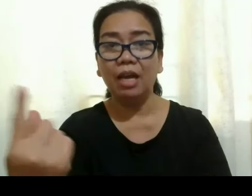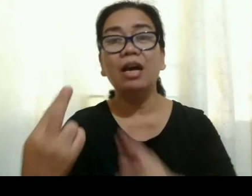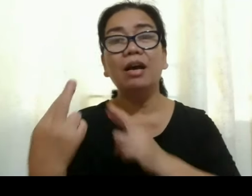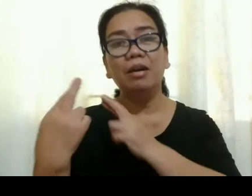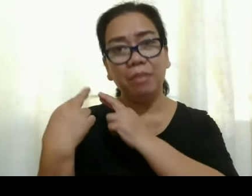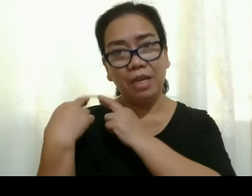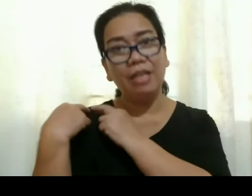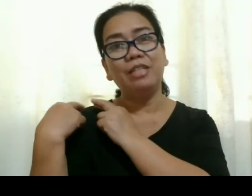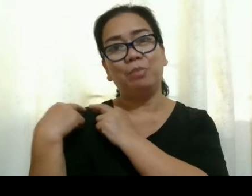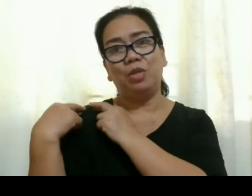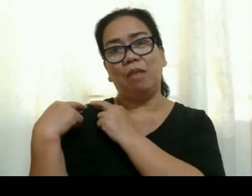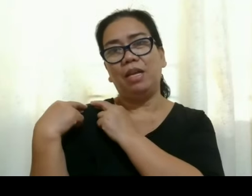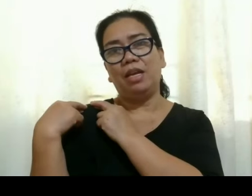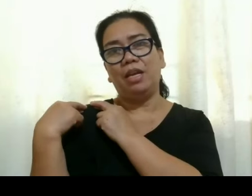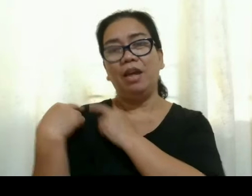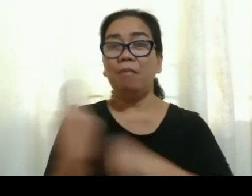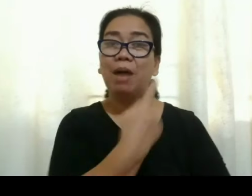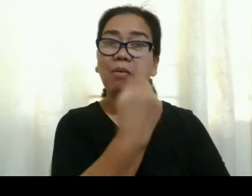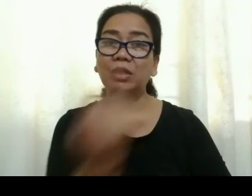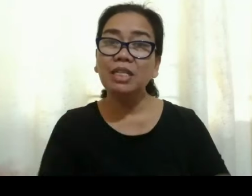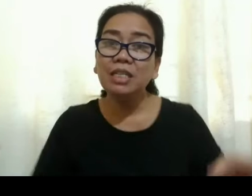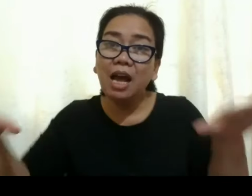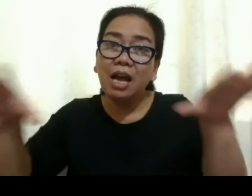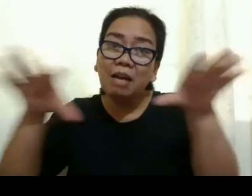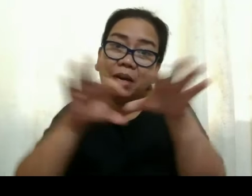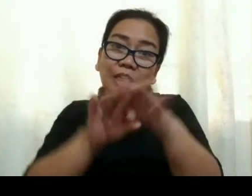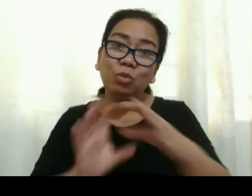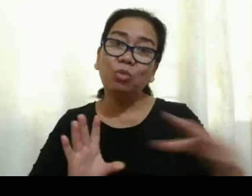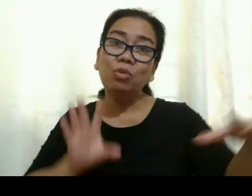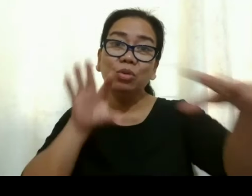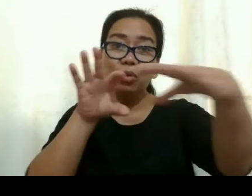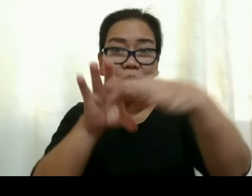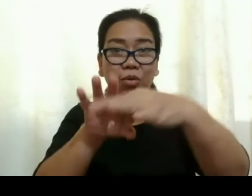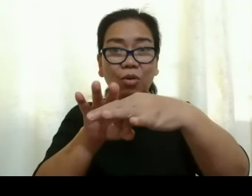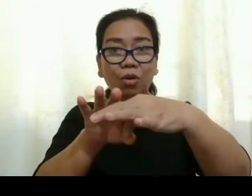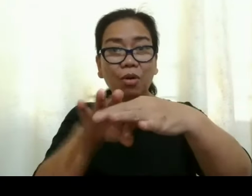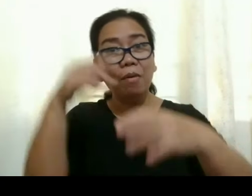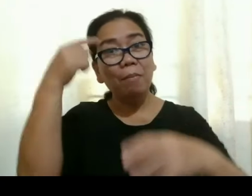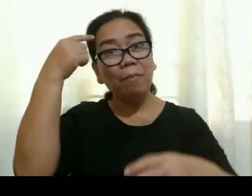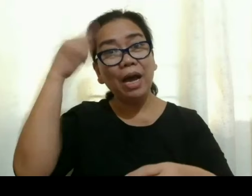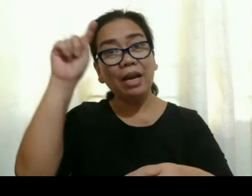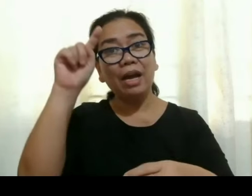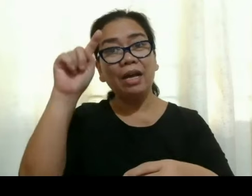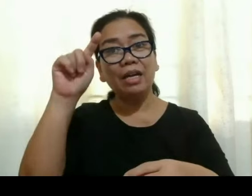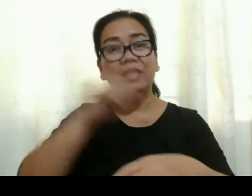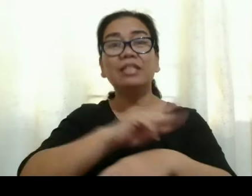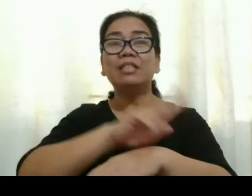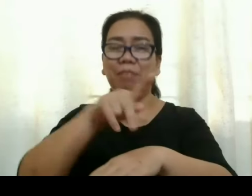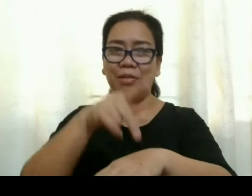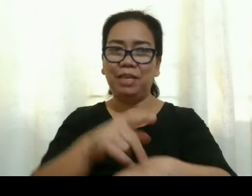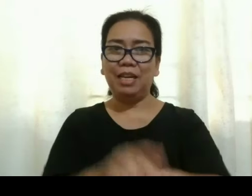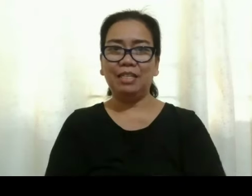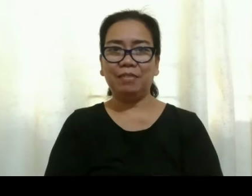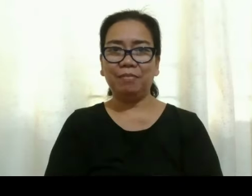isa, maging responsable. Bawat isa magtulong-tulong para